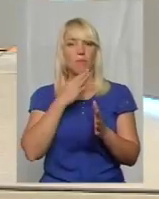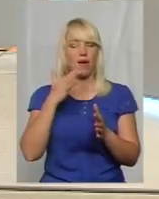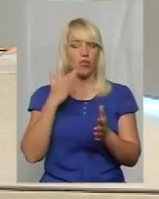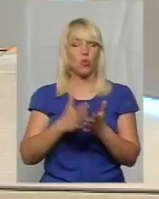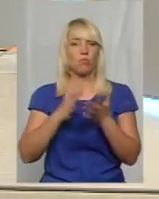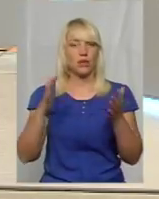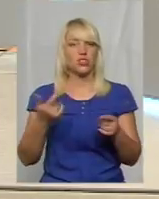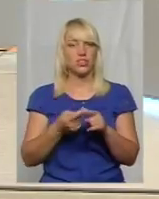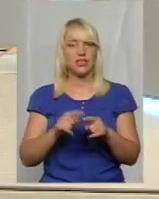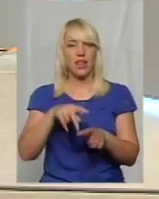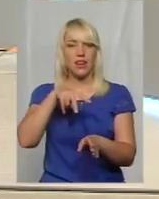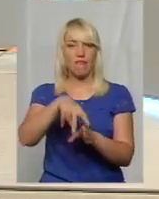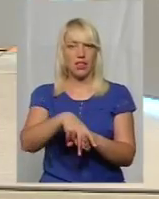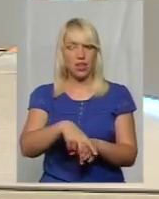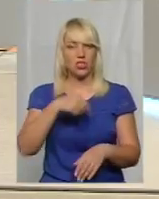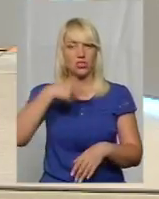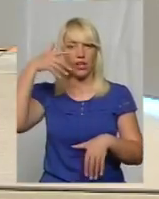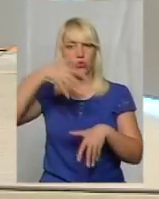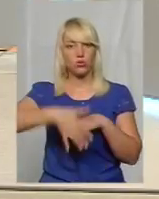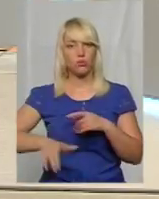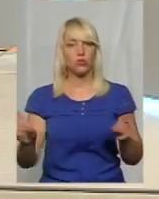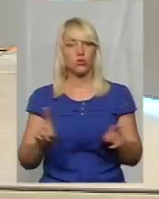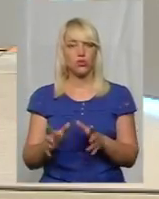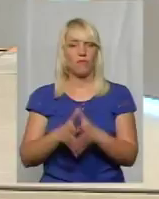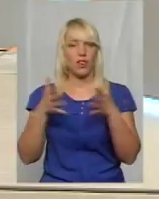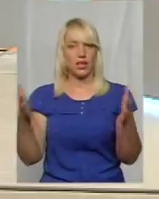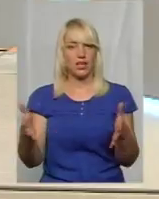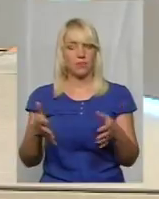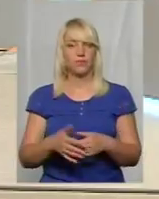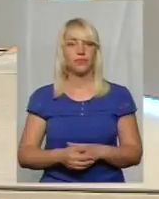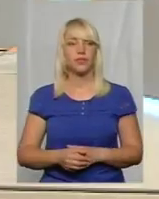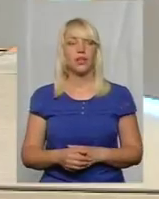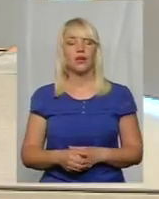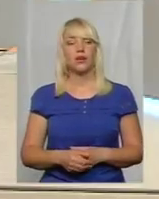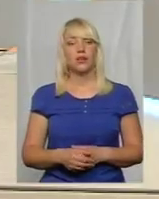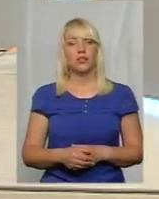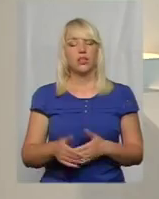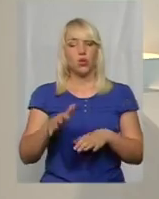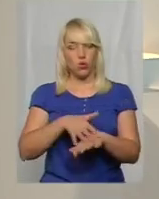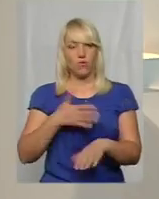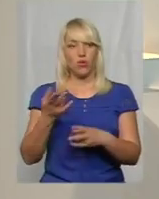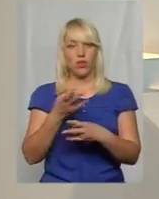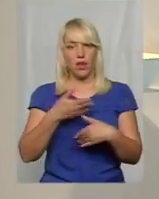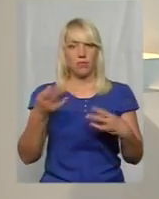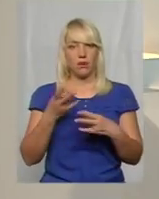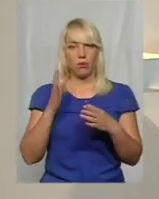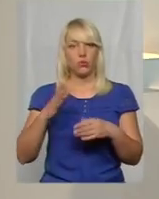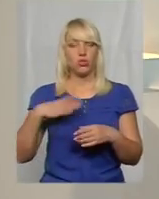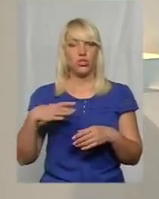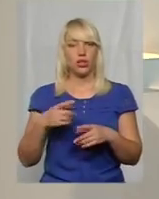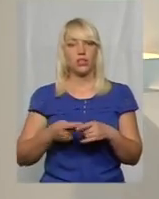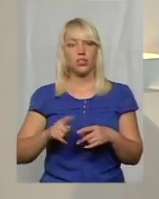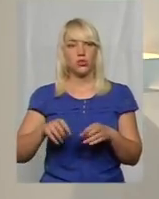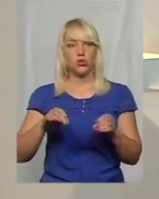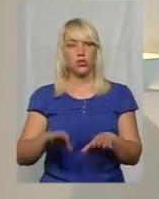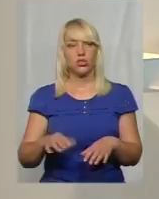навантаження, я розумію, що досить велике. Довго нам треба буде чекати цього рішення? Тому що нам сьогодні